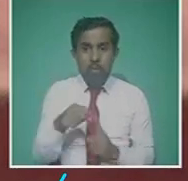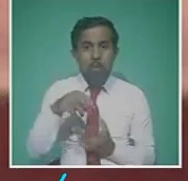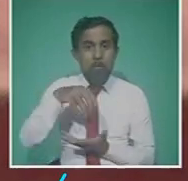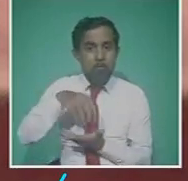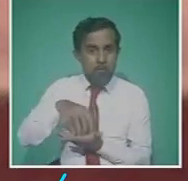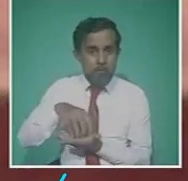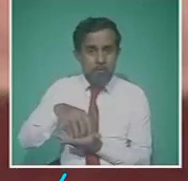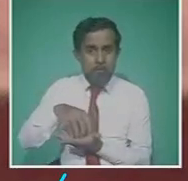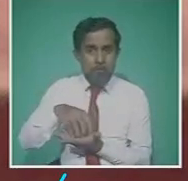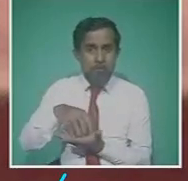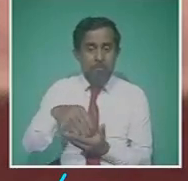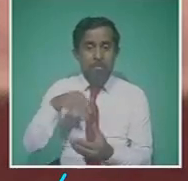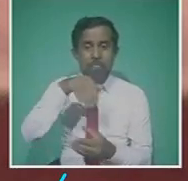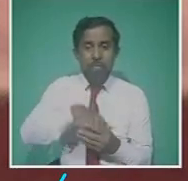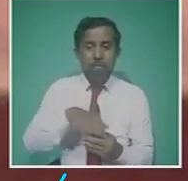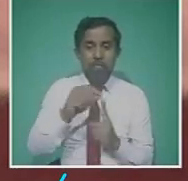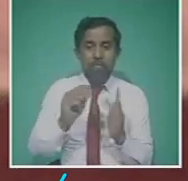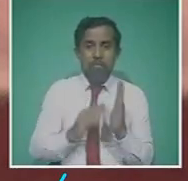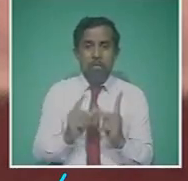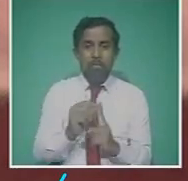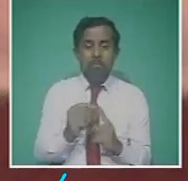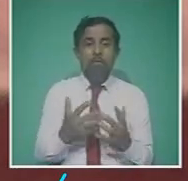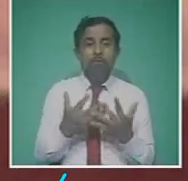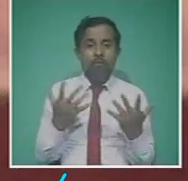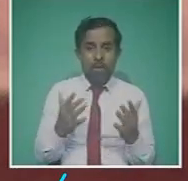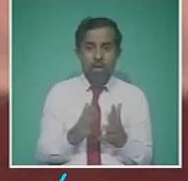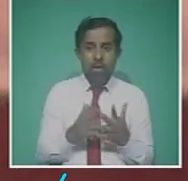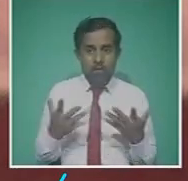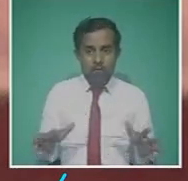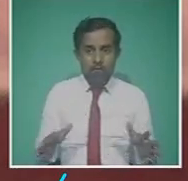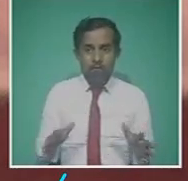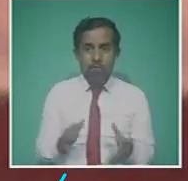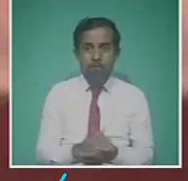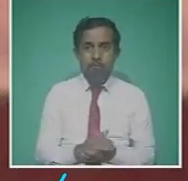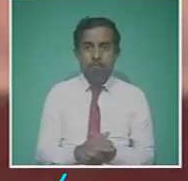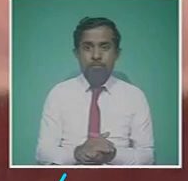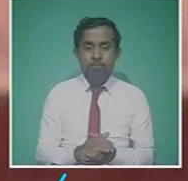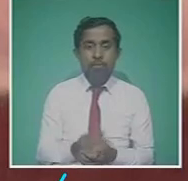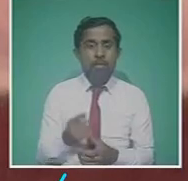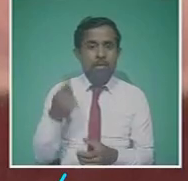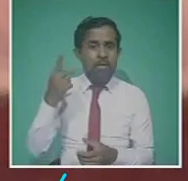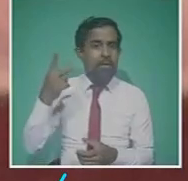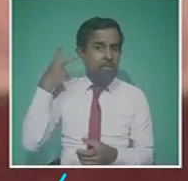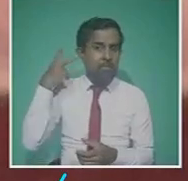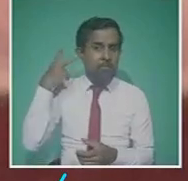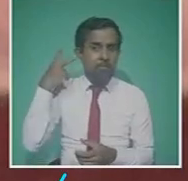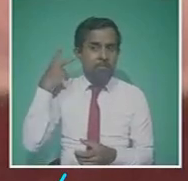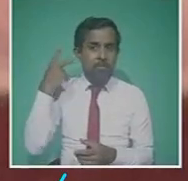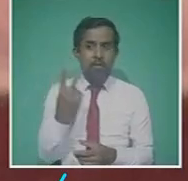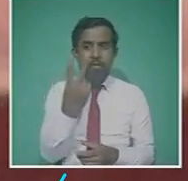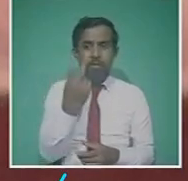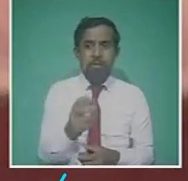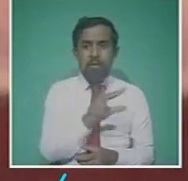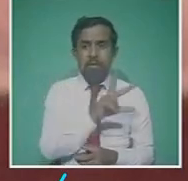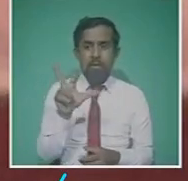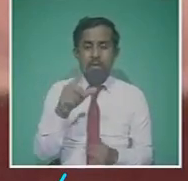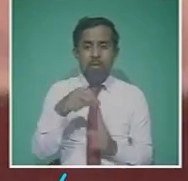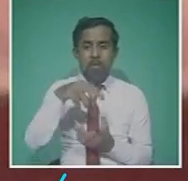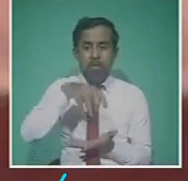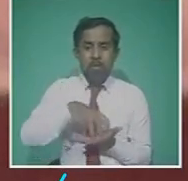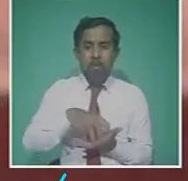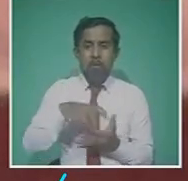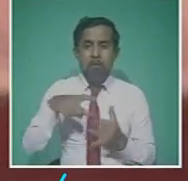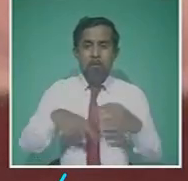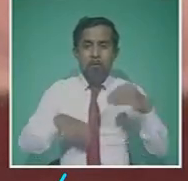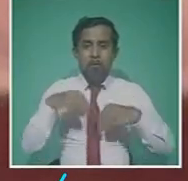සභාව ඉදිරිපත් වෙලා mantri දූර ගණනාවක් කටයුතු කරා එතුමල්ලා මේ ඊයේ පෙරේදා තිබිච්ච 2018 පළාත් පාලන